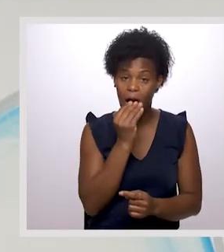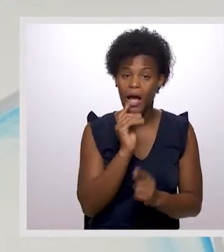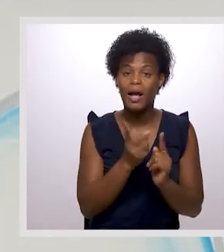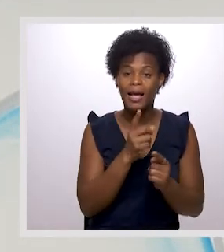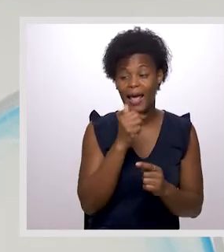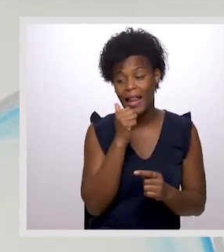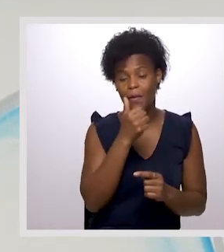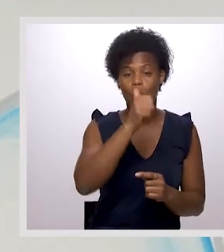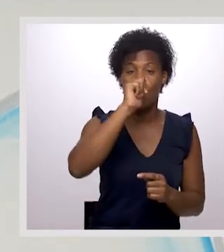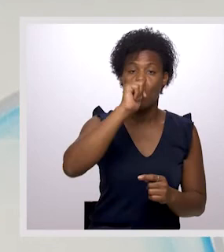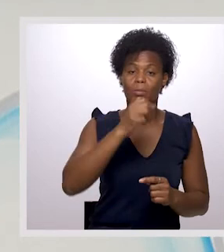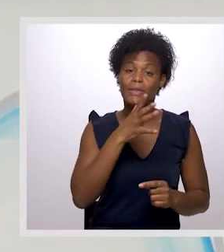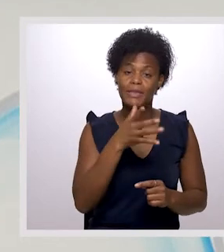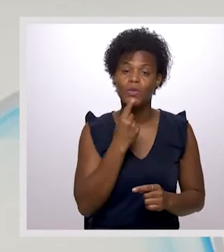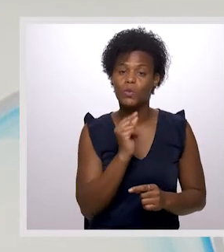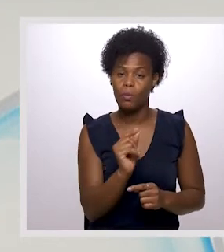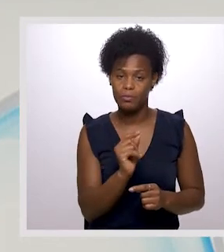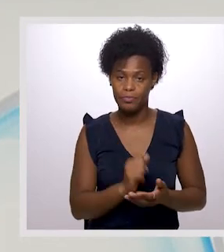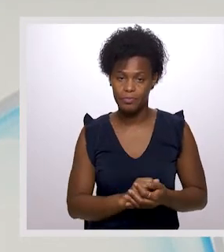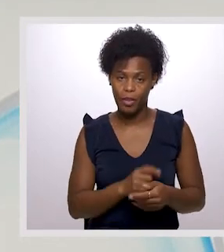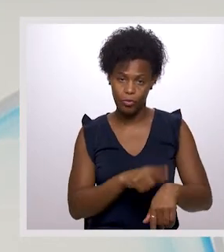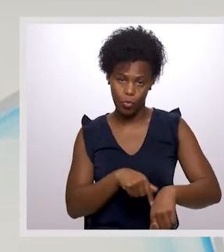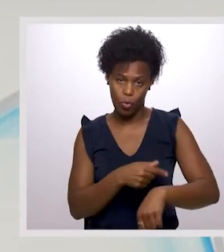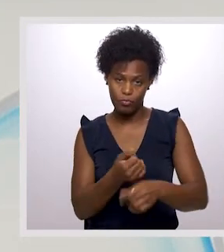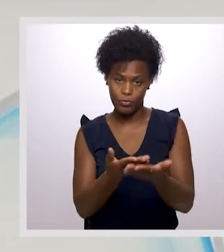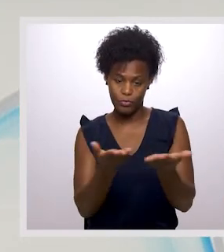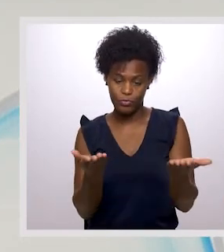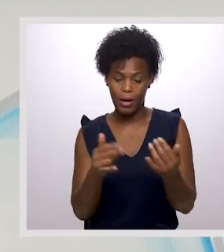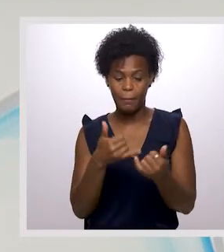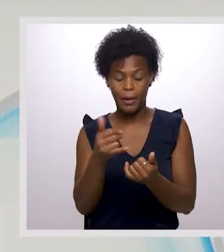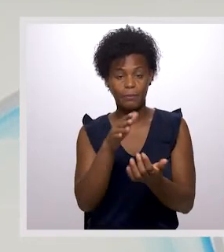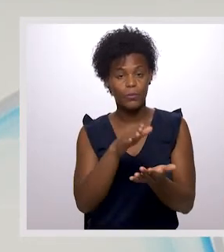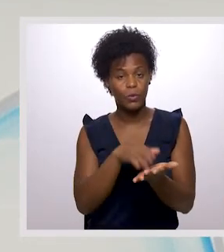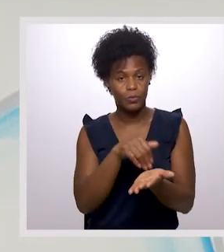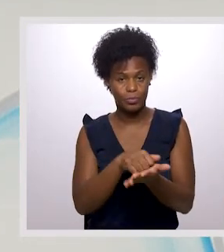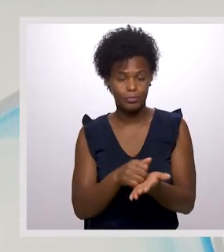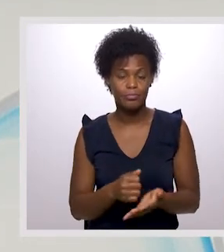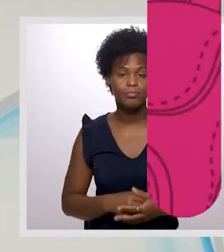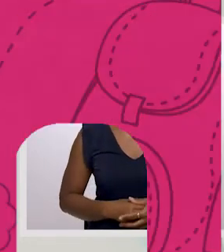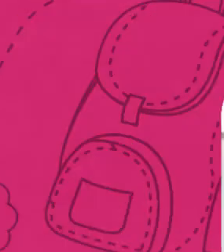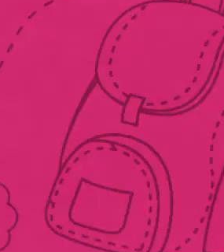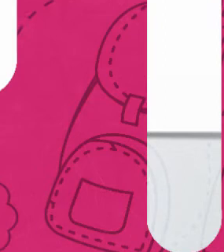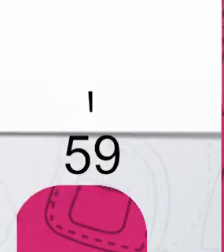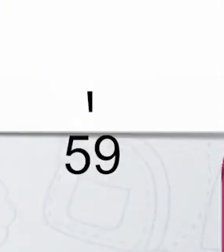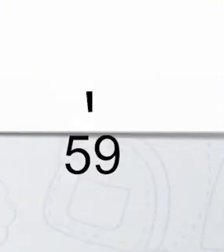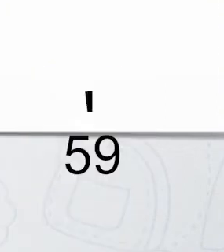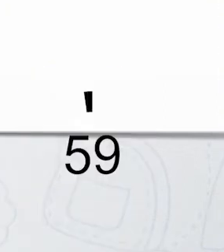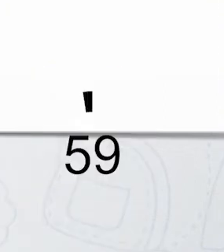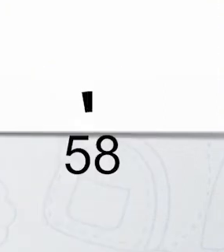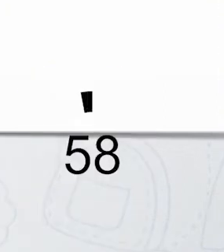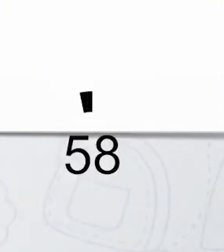ce qu'ils boivent. D'accord? Je vous laisse un peu de temps et on corrige tout de suite.